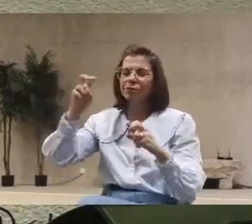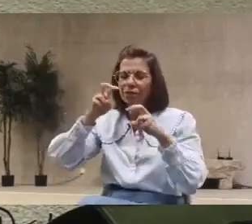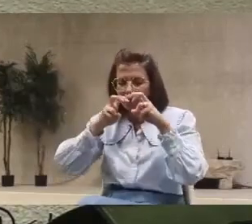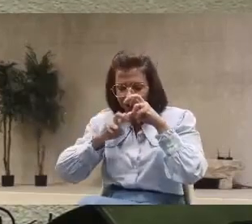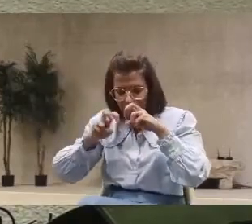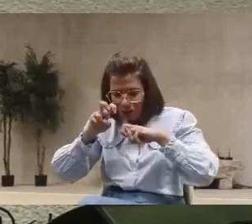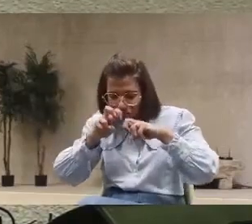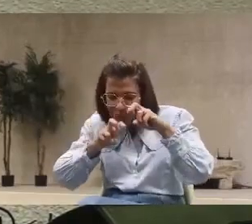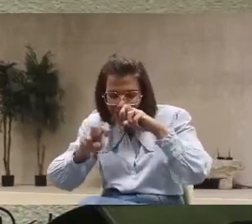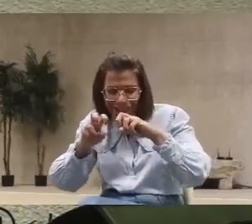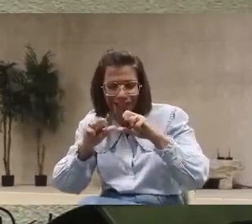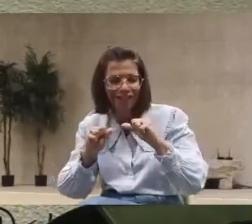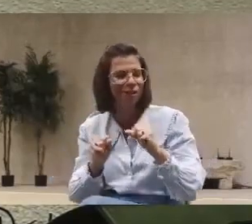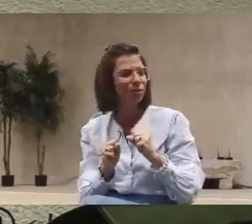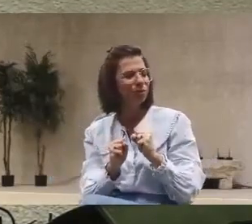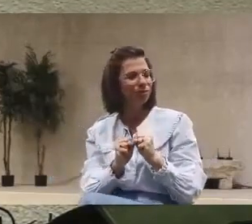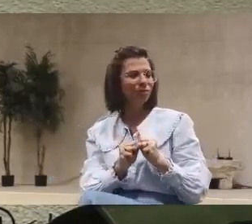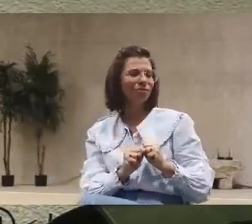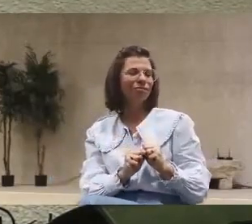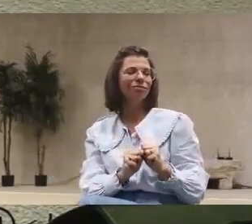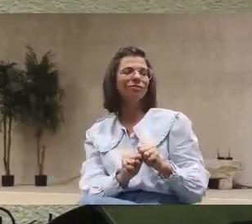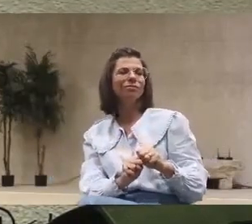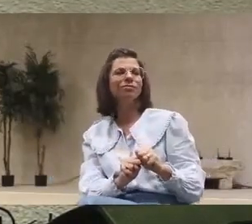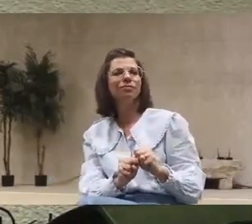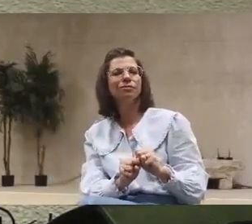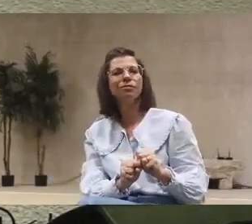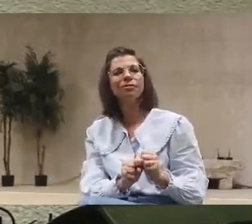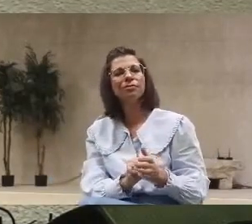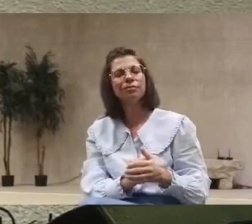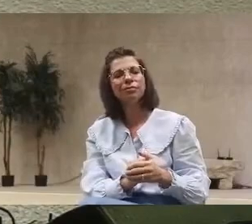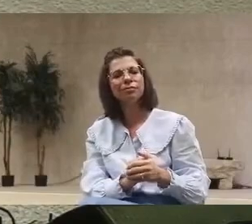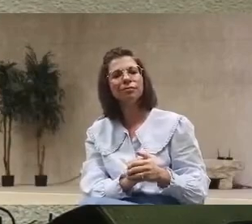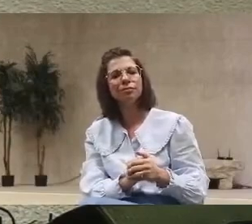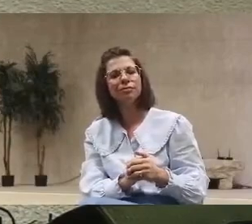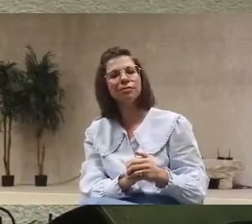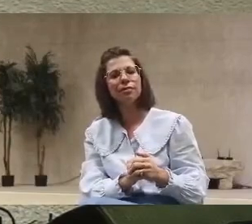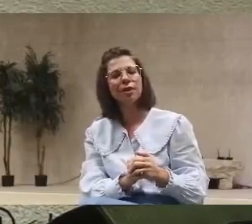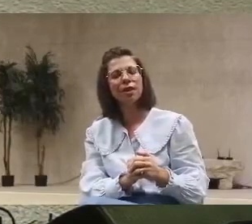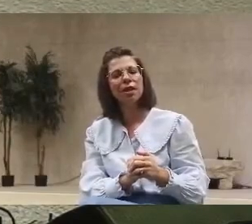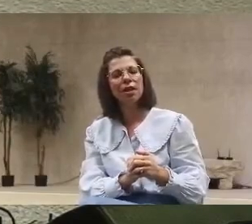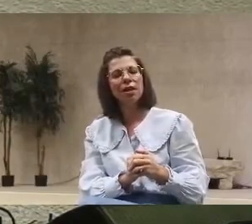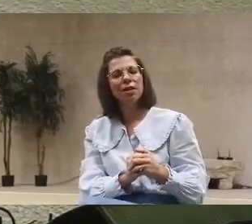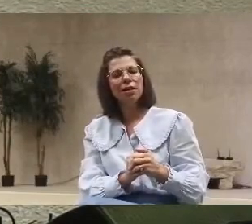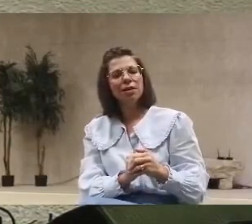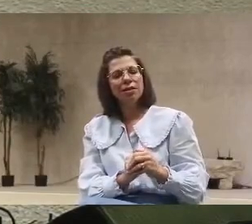ce que sa volonté s'accomplisse dans notre vie.